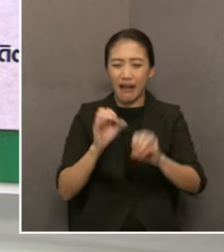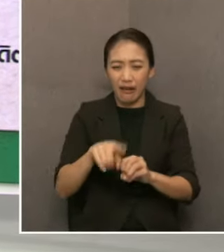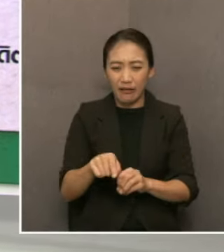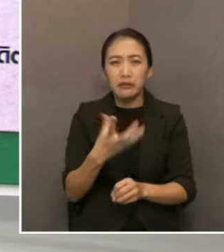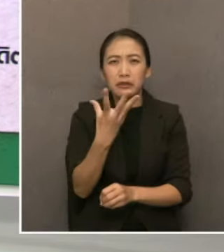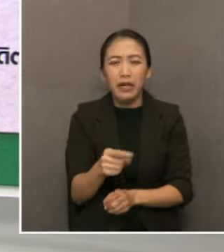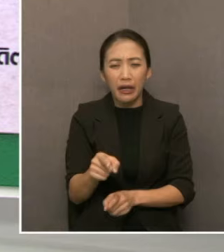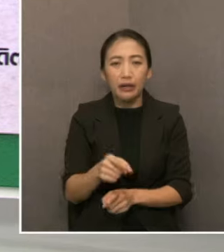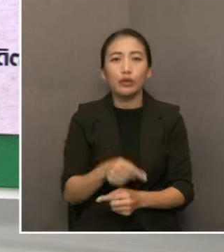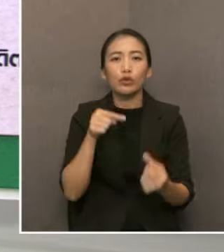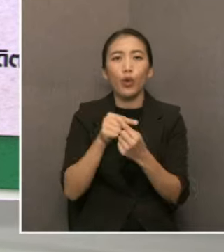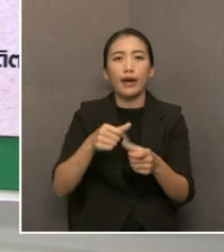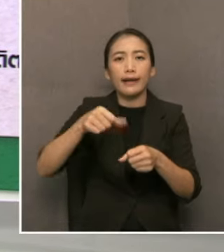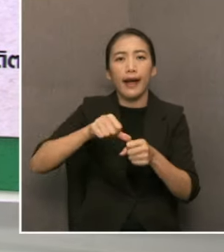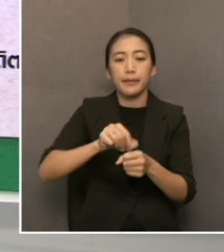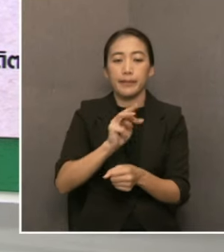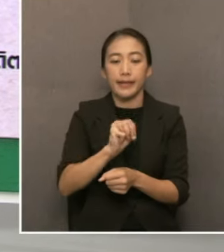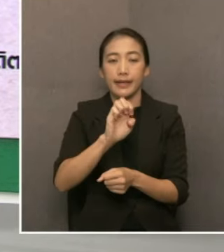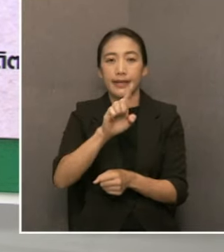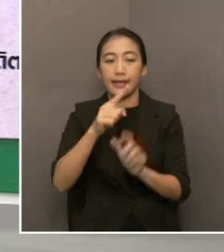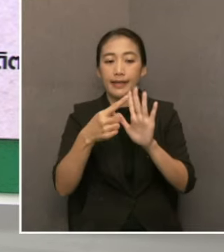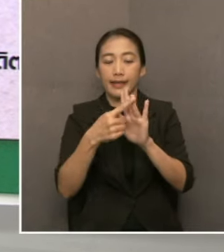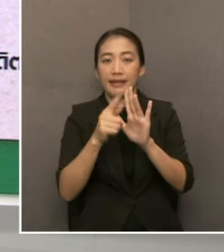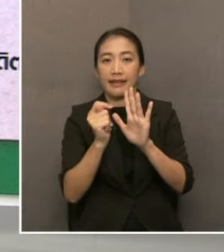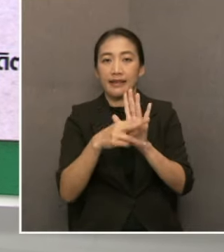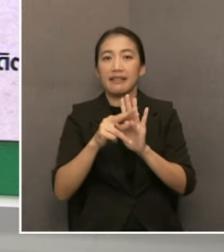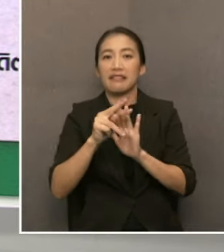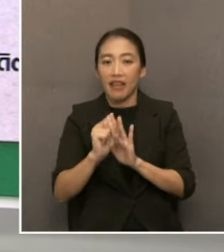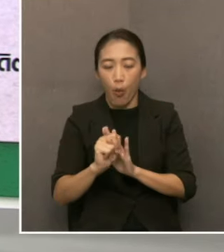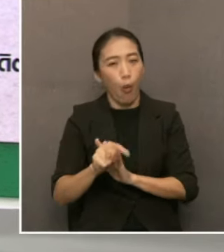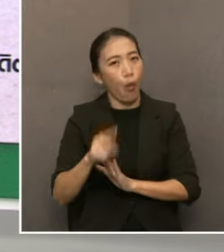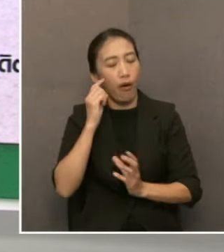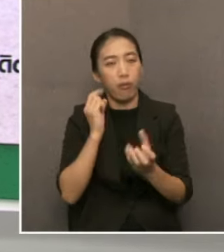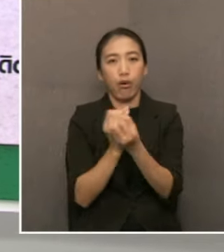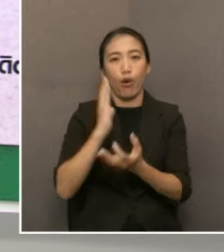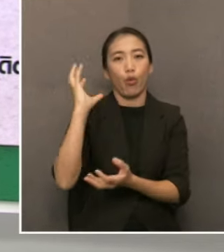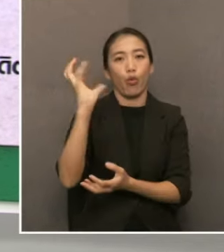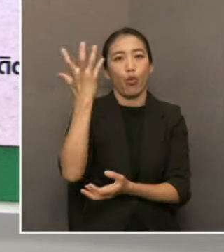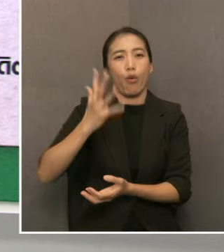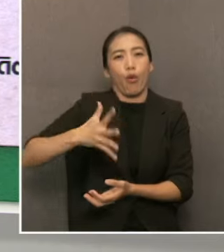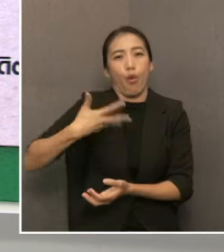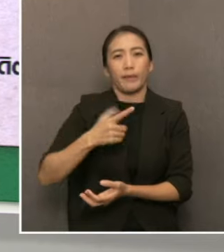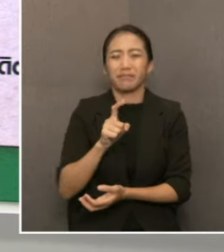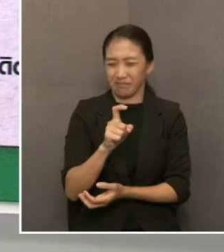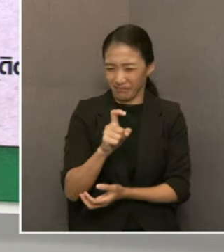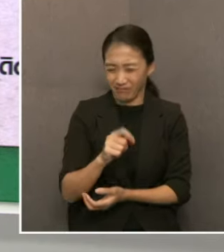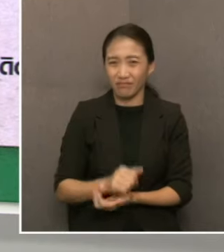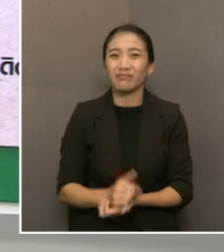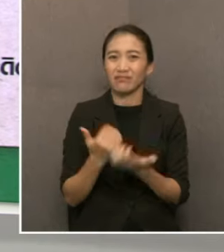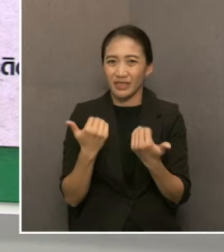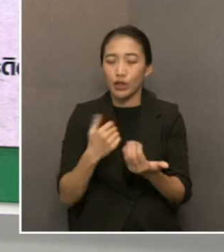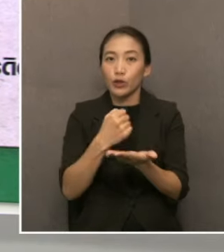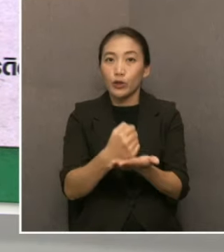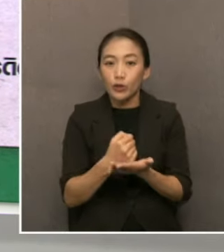ำคัญที่ทำให้เกิดภาวะโลกร้อนมากกว่าคาร์บอนไดออกไซด์ถึง25เท่าเท่ากับว่าโครงการนี้ช่วยลดคาร์บอนฟุตพริ้นท์ไป